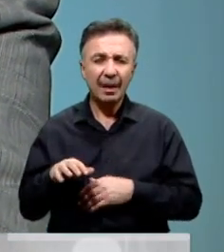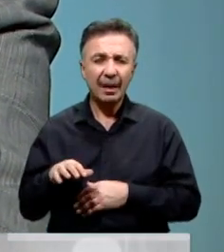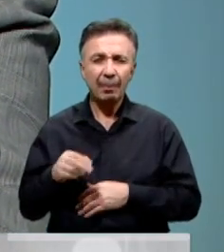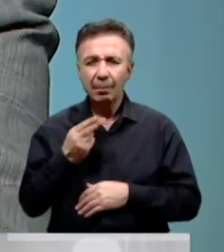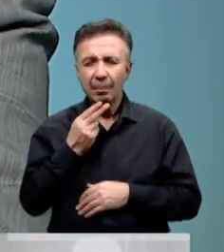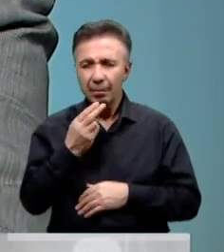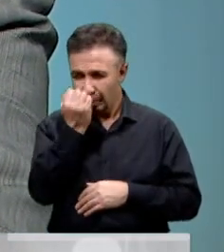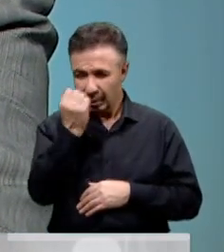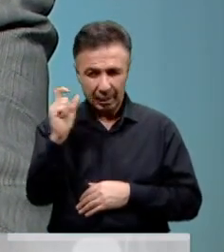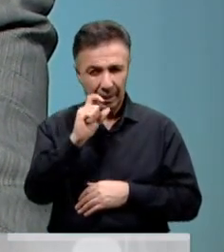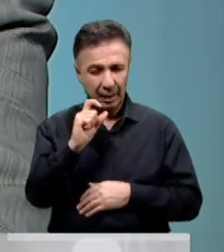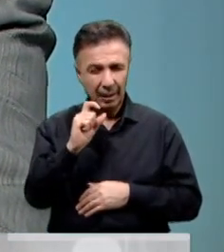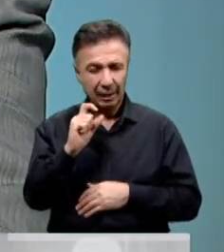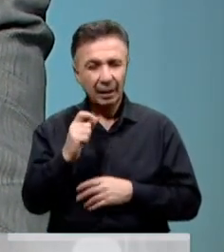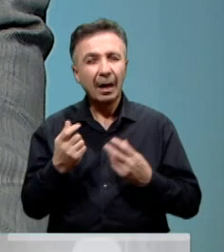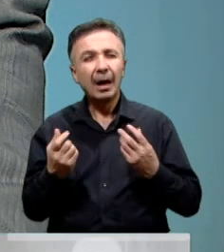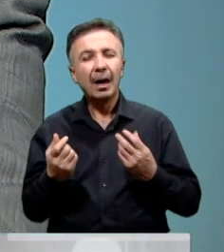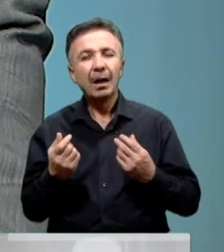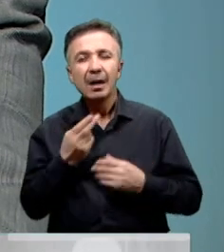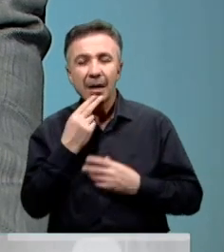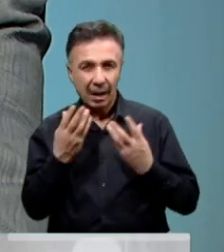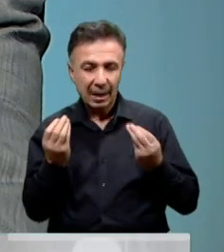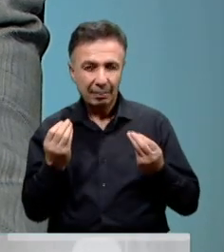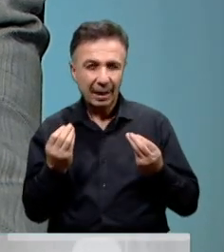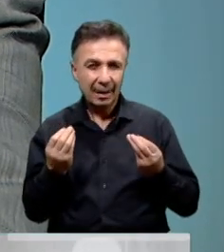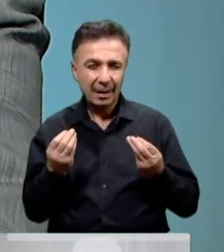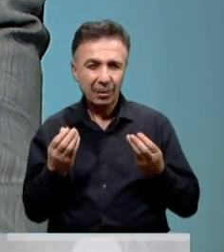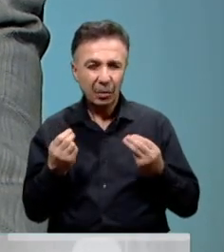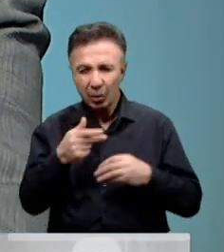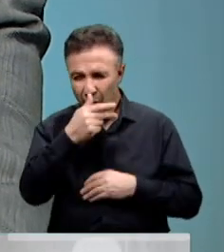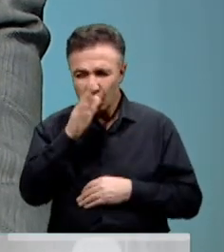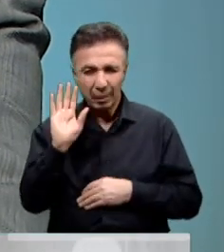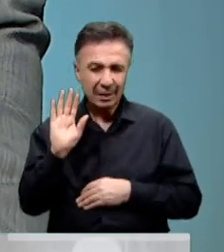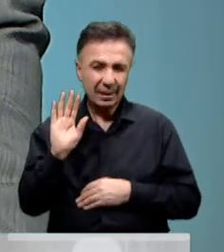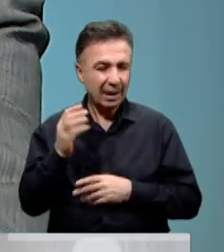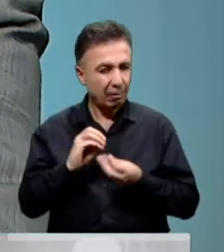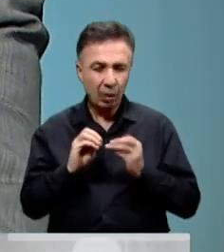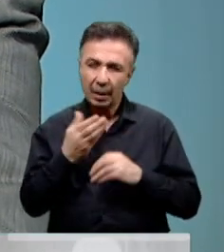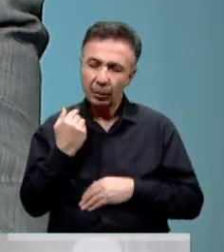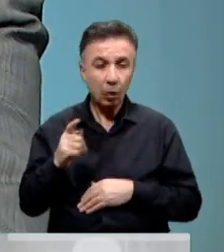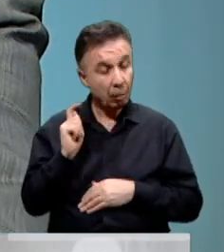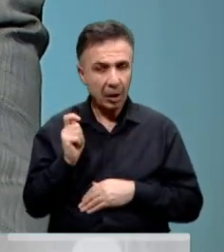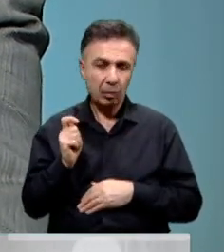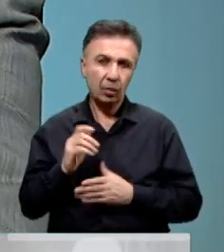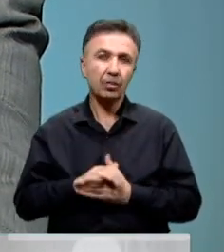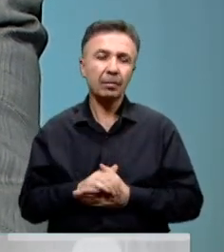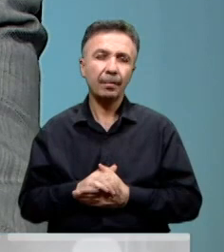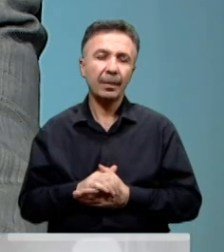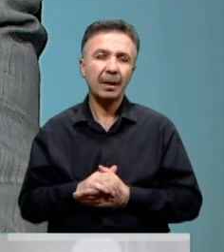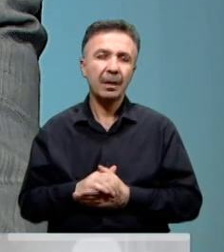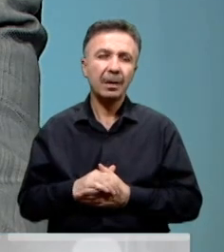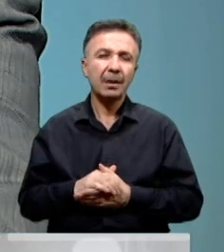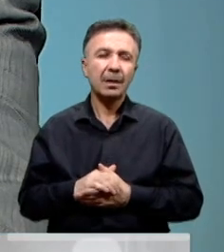yani çok böyle şey yapmasınlar, kaçınmasınlar. Çünkü bir zarurettir. Dışarıda